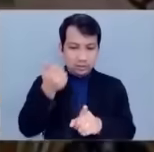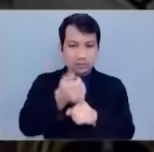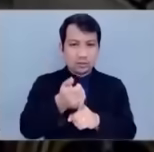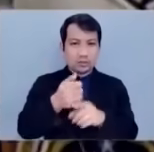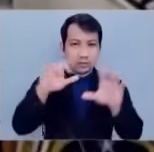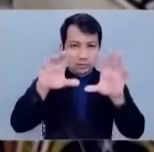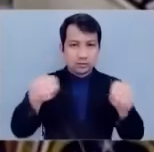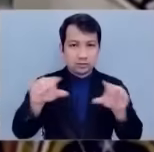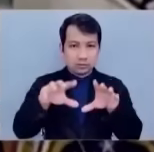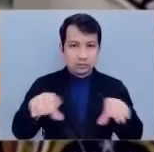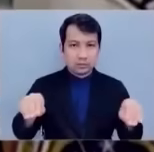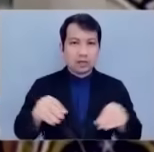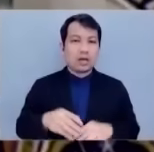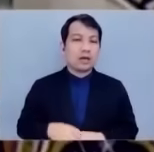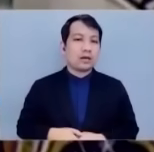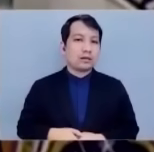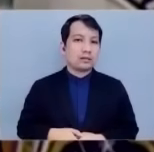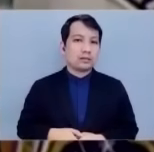I'm not going to get into